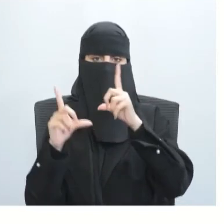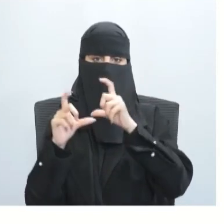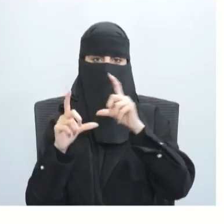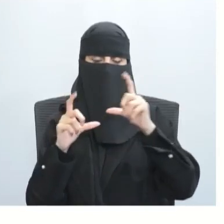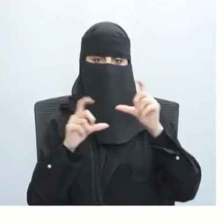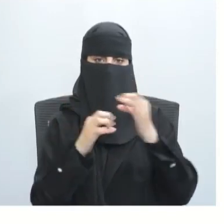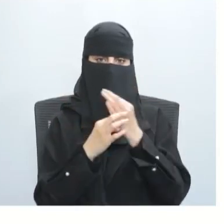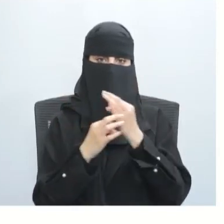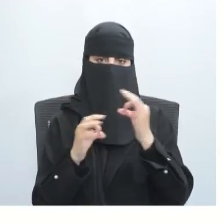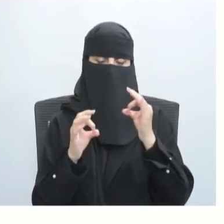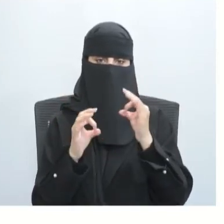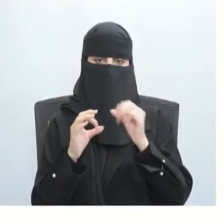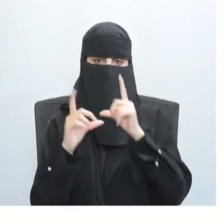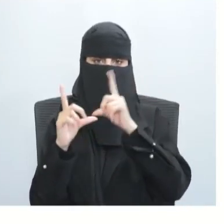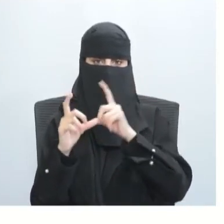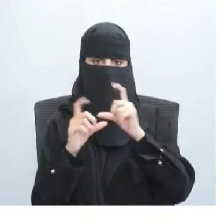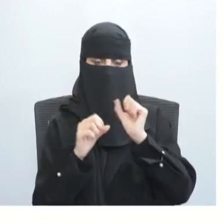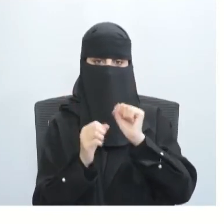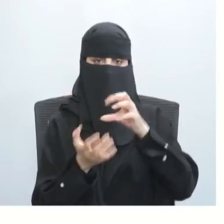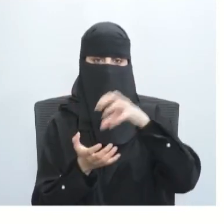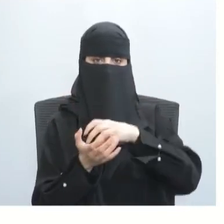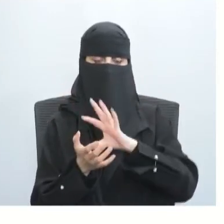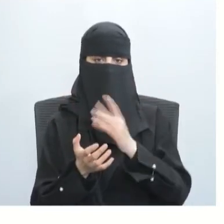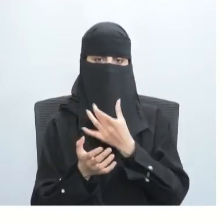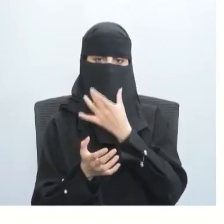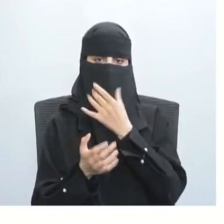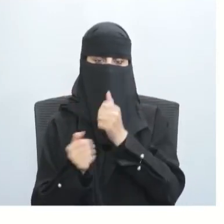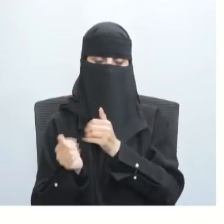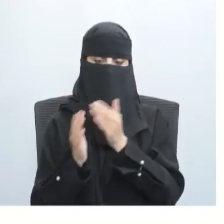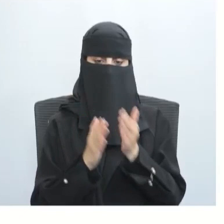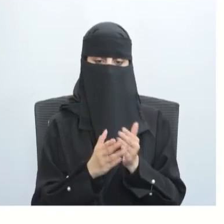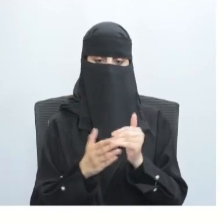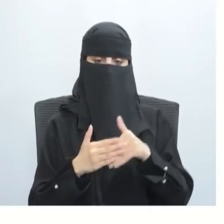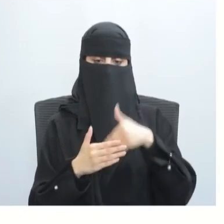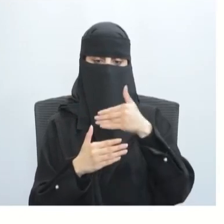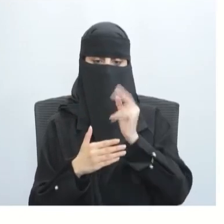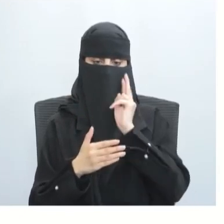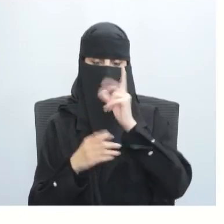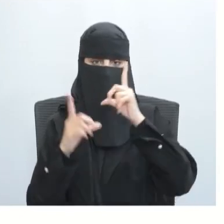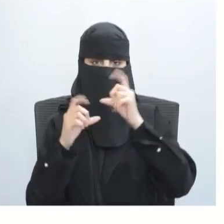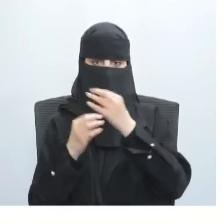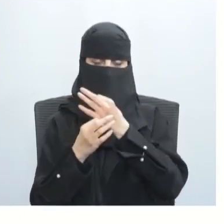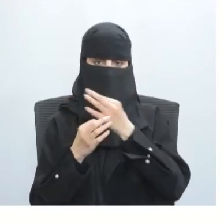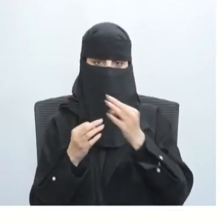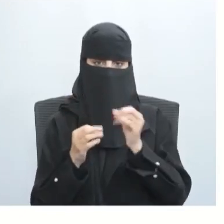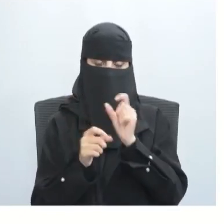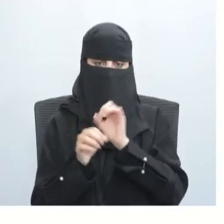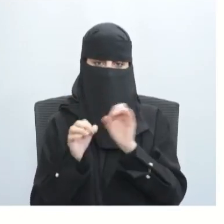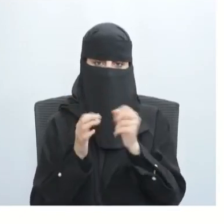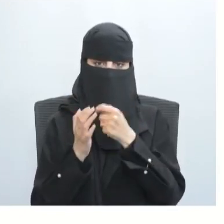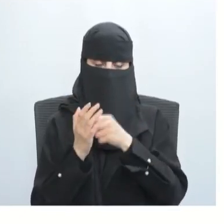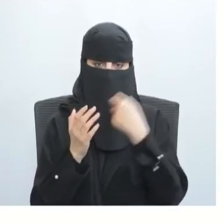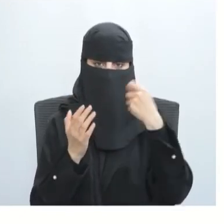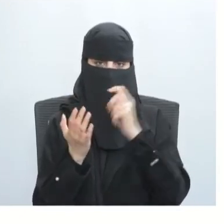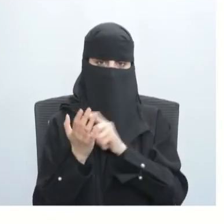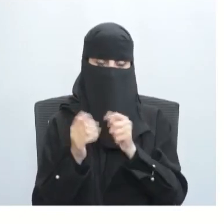مجموعه من الصور ولقطات الفيديو لمدينه الرياض قمنا بتحرير هذه اللقطات لانشاء مقطع فيديو عن